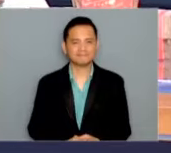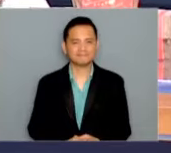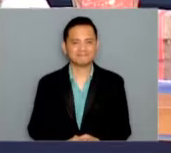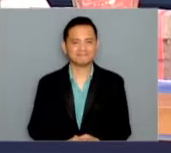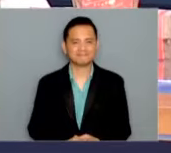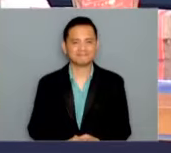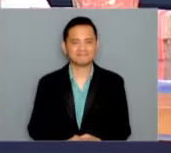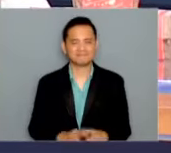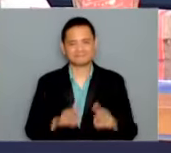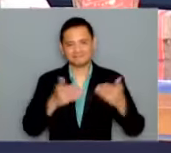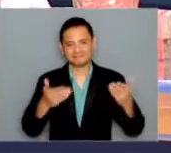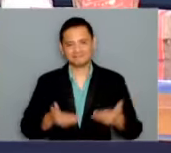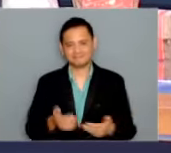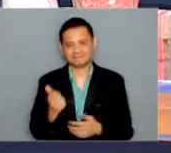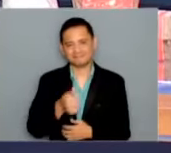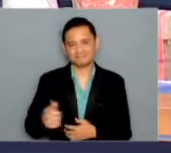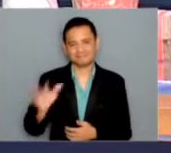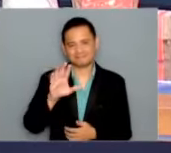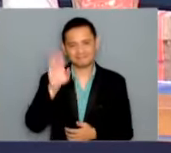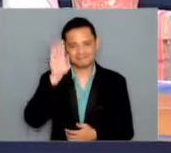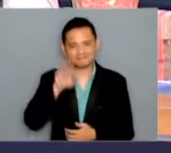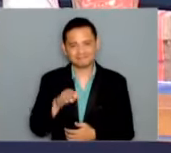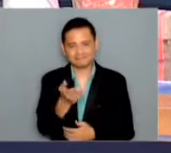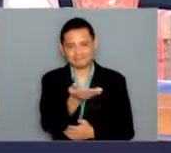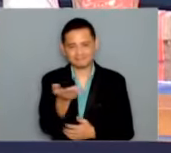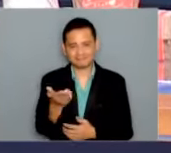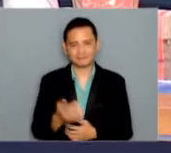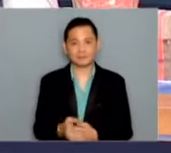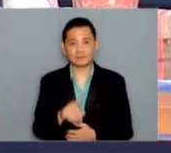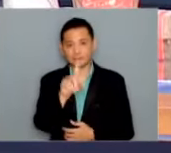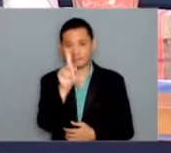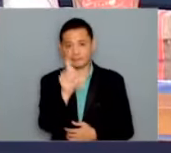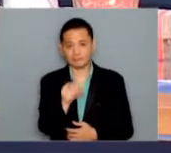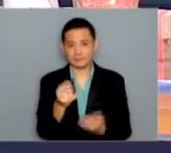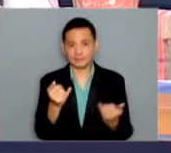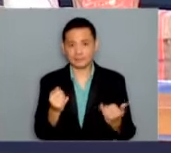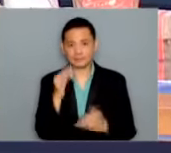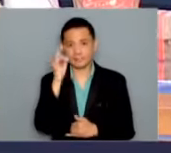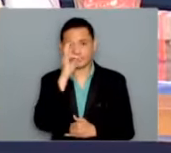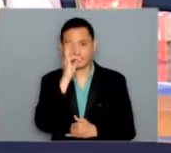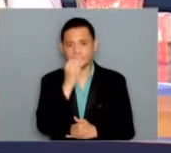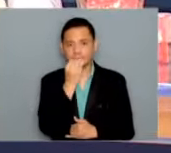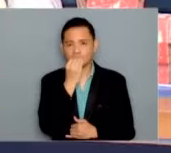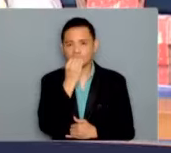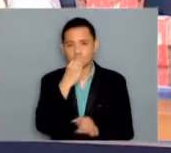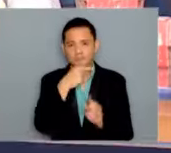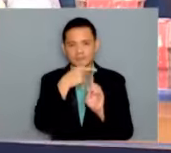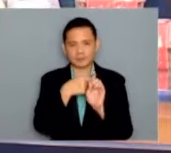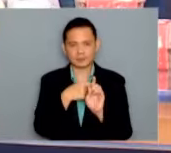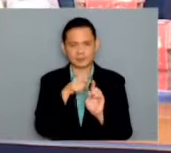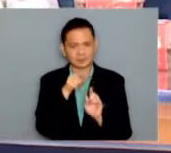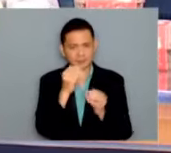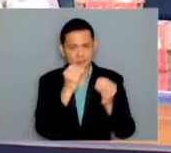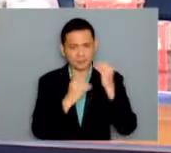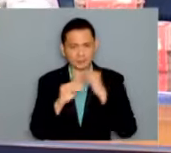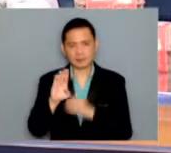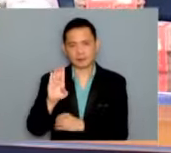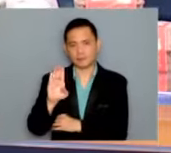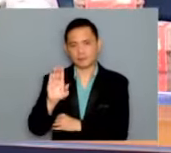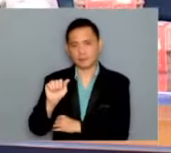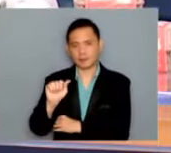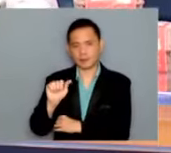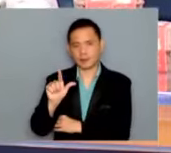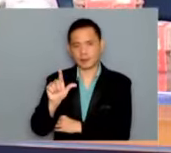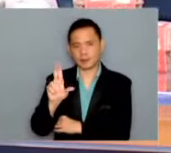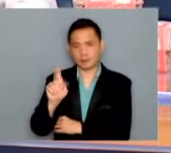nagbabalik po ang Good Morning Kapatid. Ito, may tanong ako sa inyo. Ngayong Filipino Food Month, kumakain ba kayo ng balut? Maui and